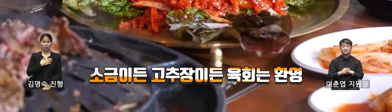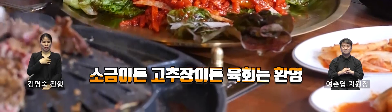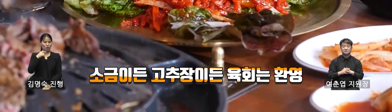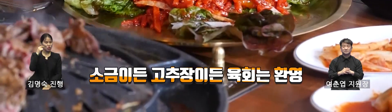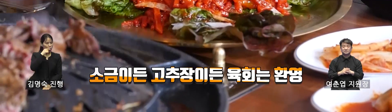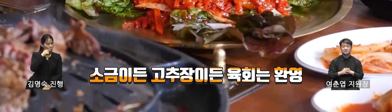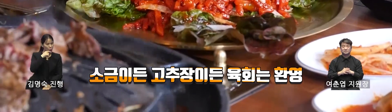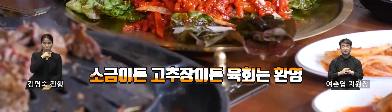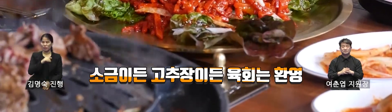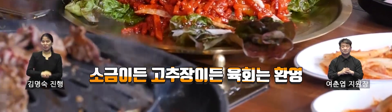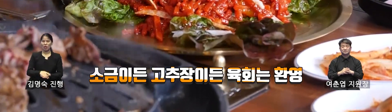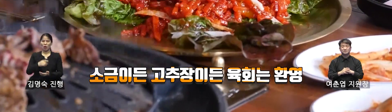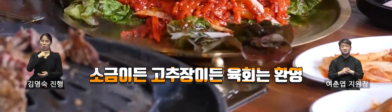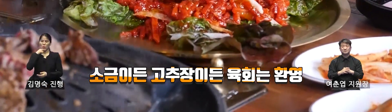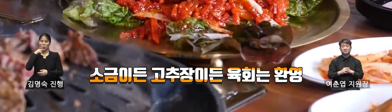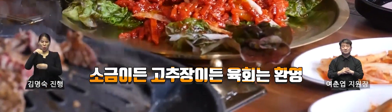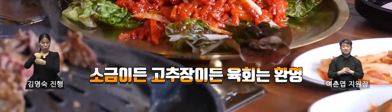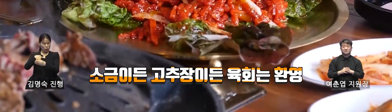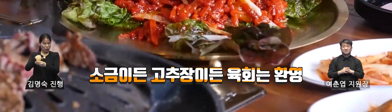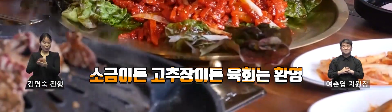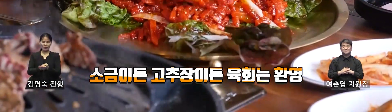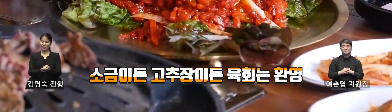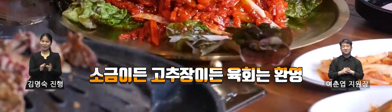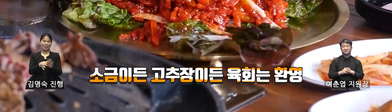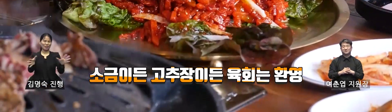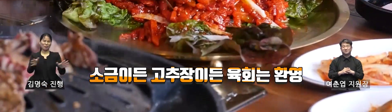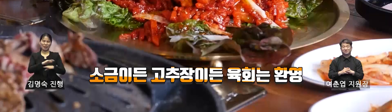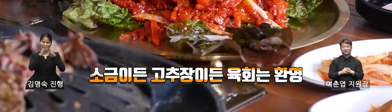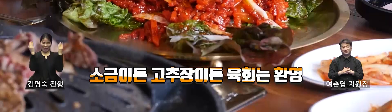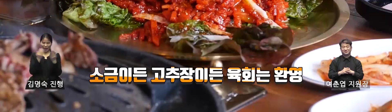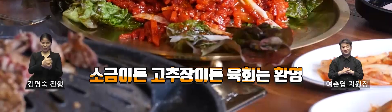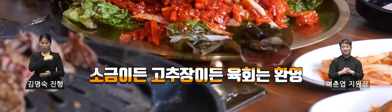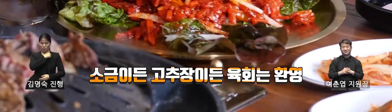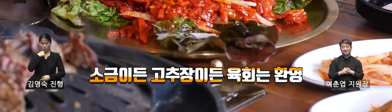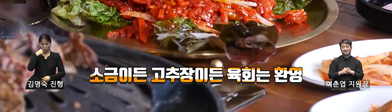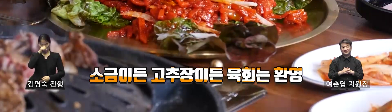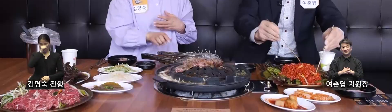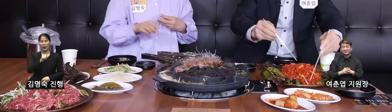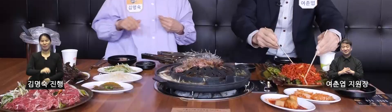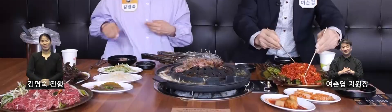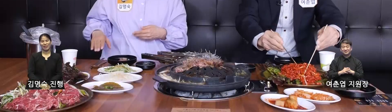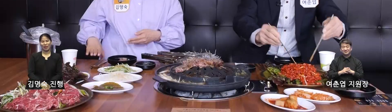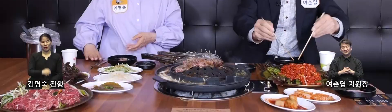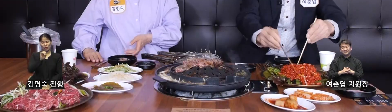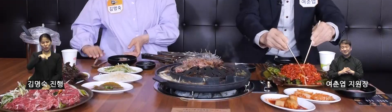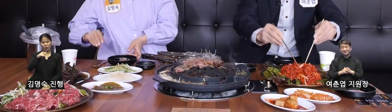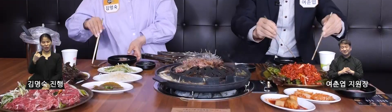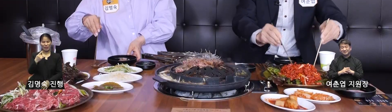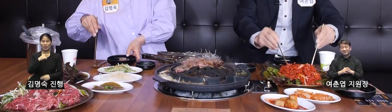소금이든 고추장이든 다 좋아합니다. 내가 육회를 또 개인적으로